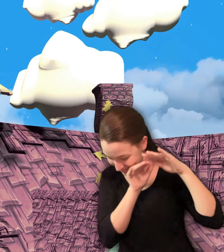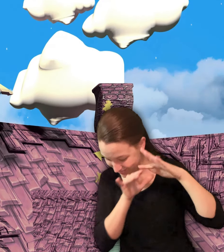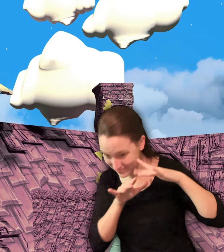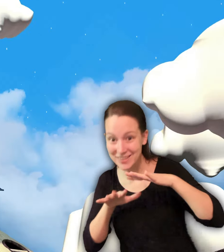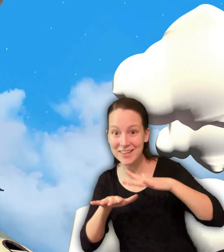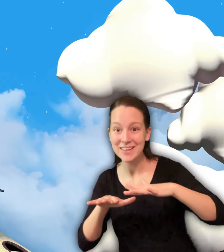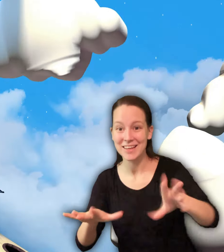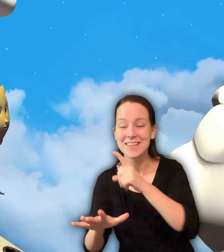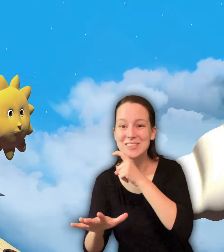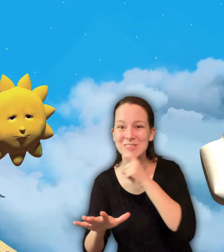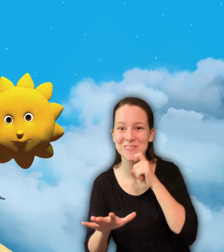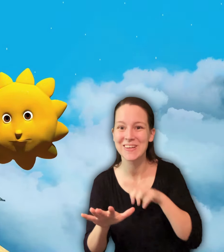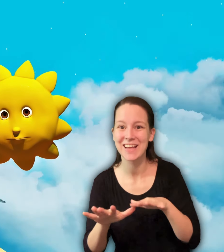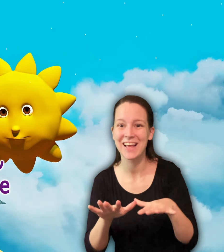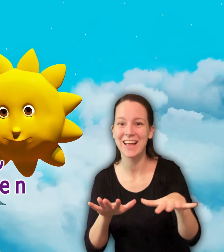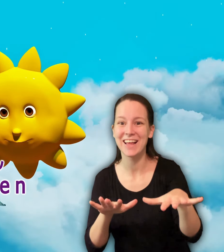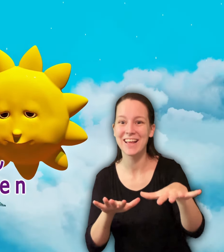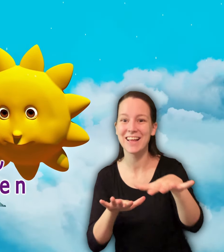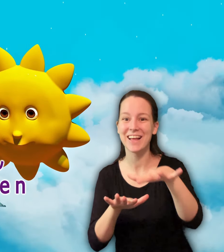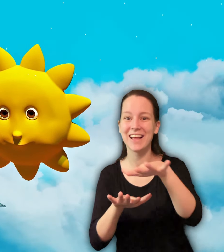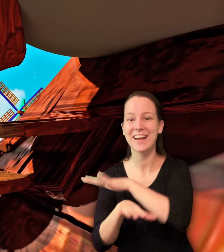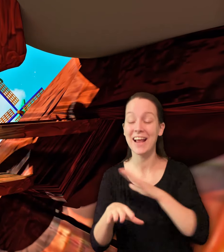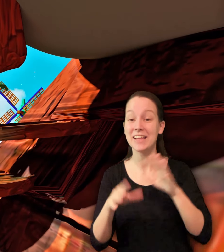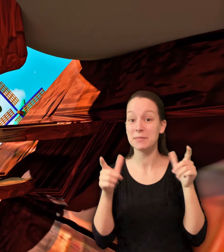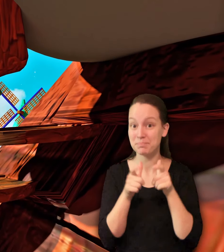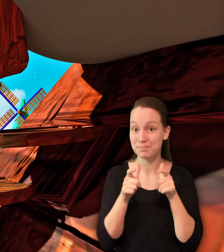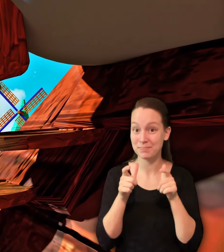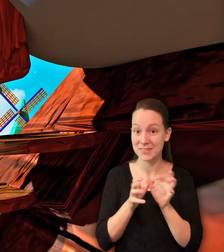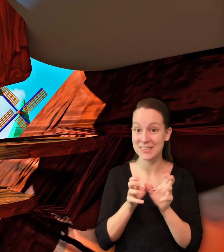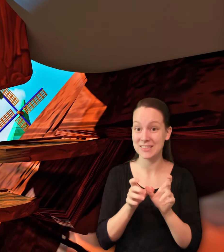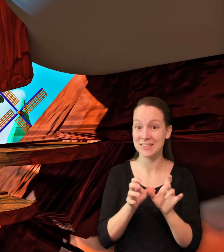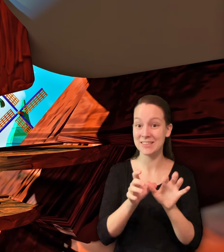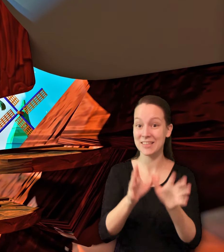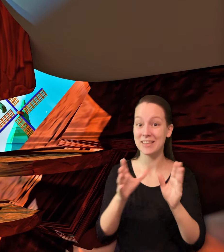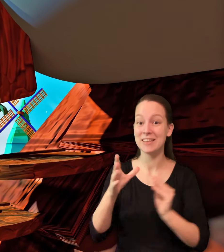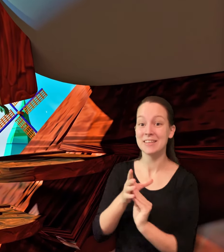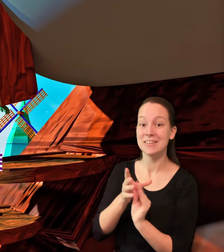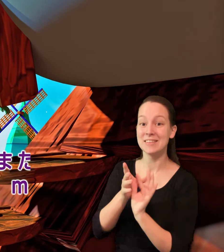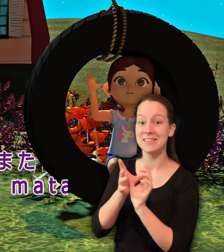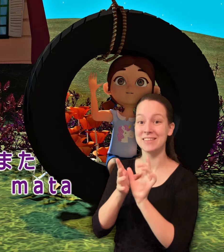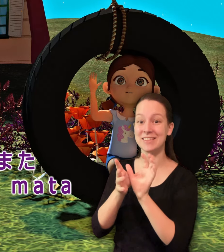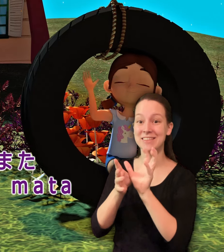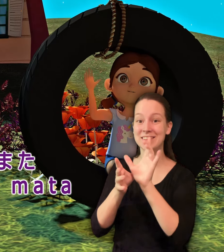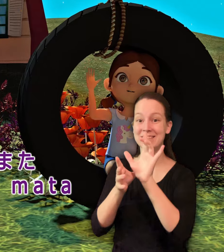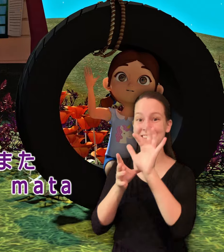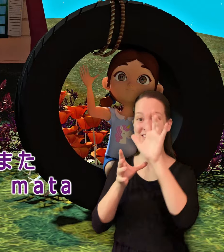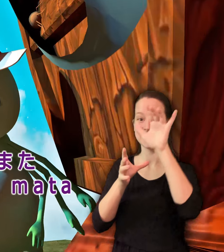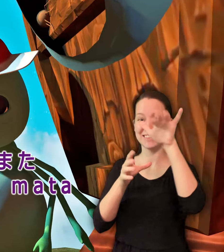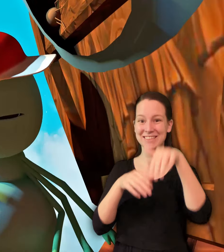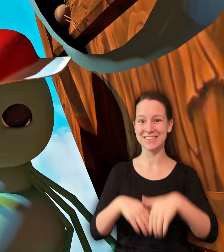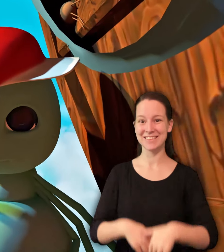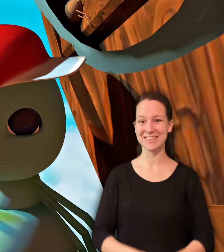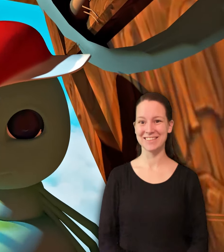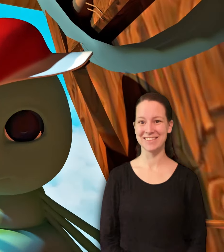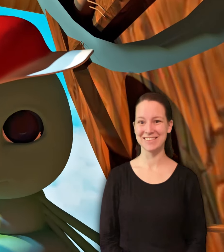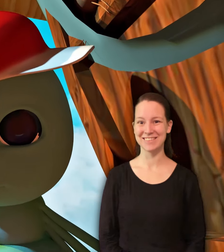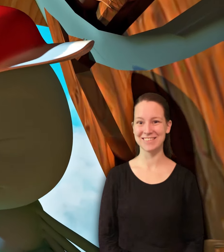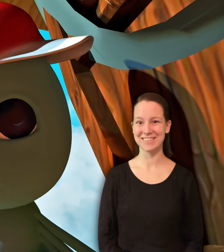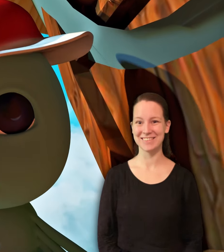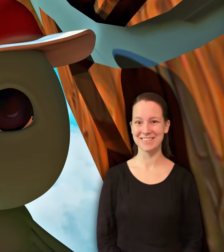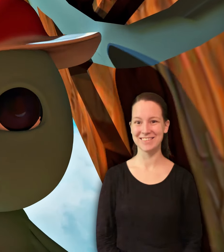れた様てて雨たきびちゃんはまた登っ